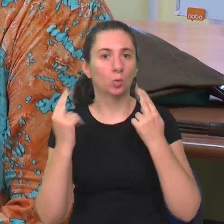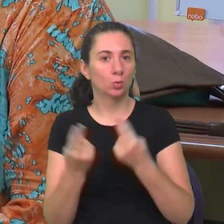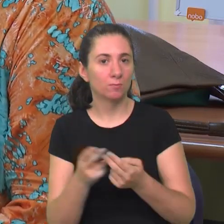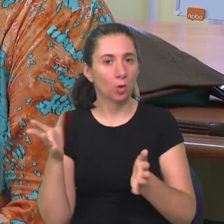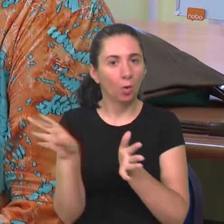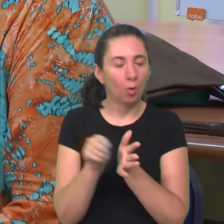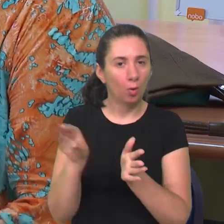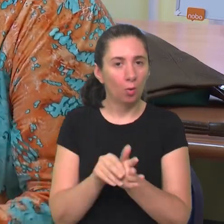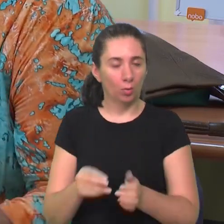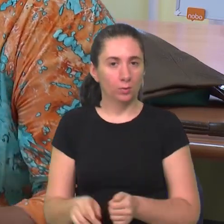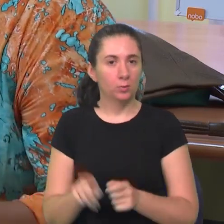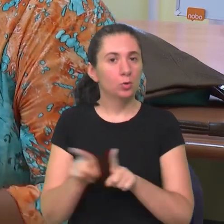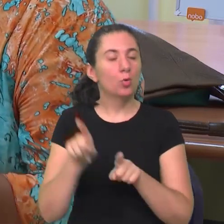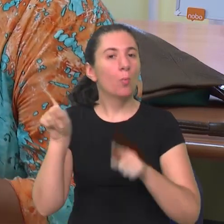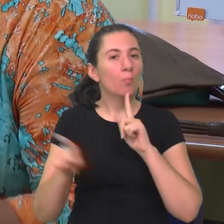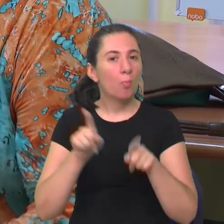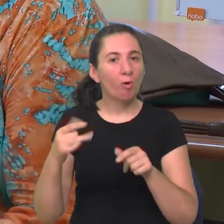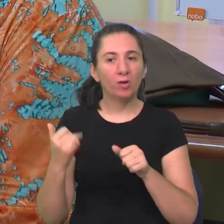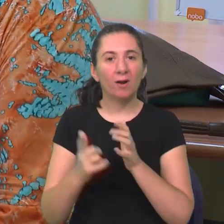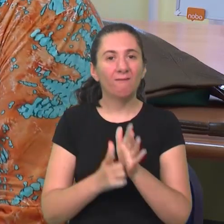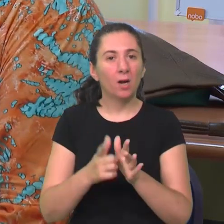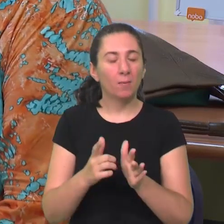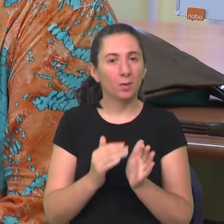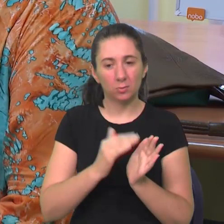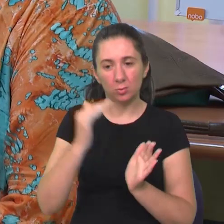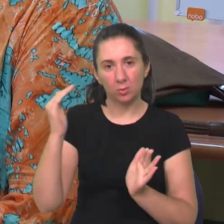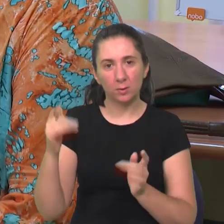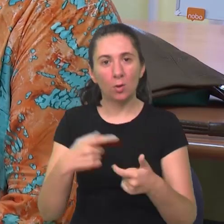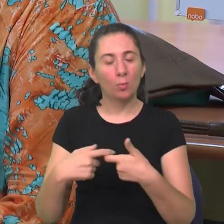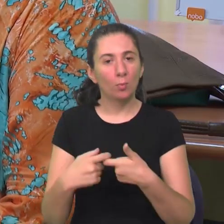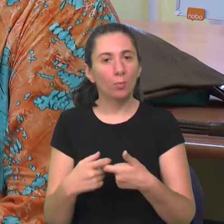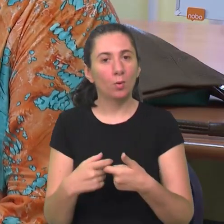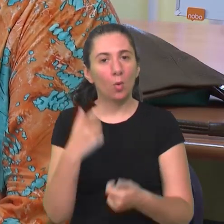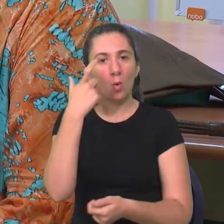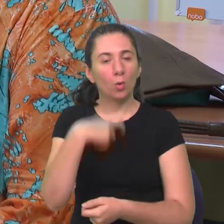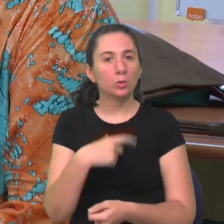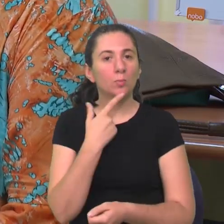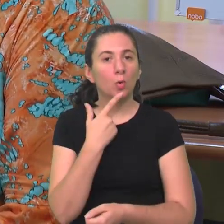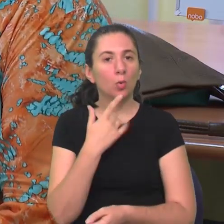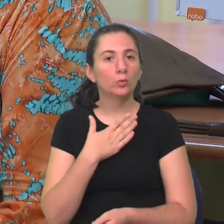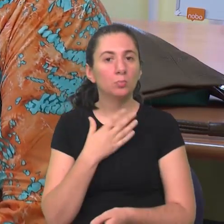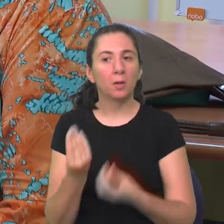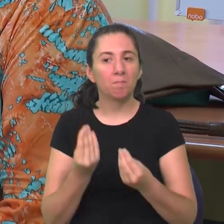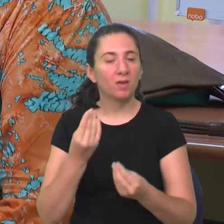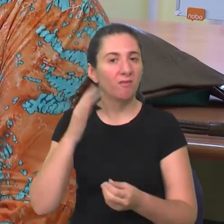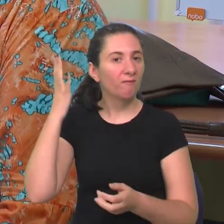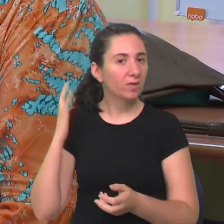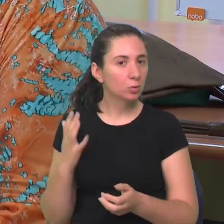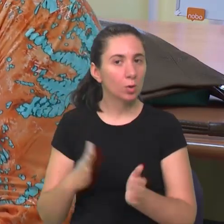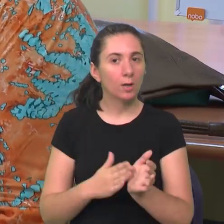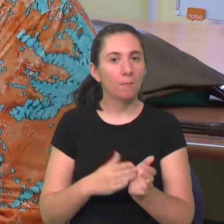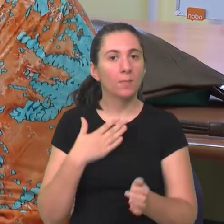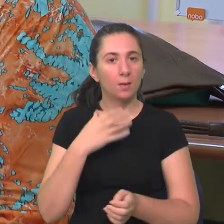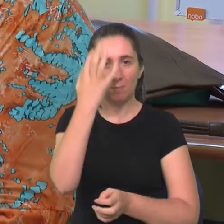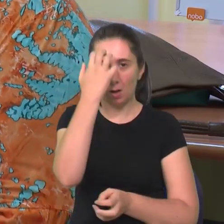isto tako neka povijesna ili vremenska razdoblja vezujemo uz neke osobe koje su imale neke frizure, pa kažemo, ne